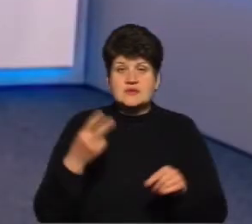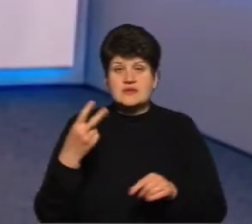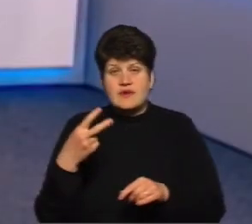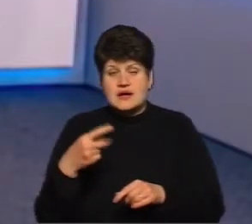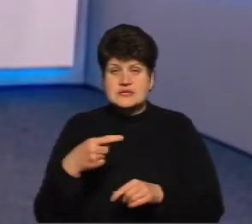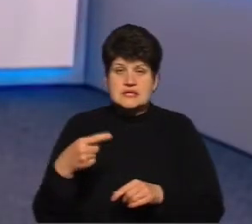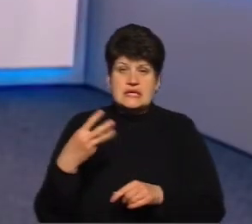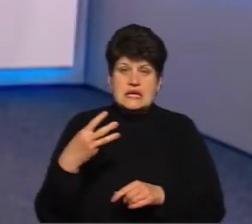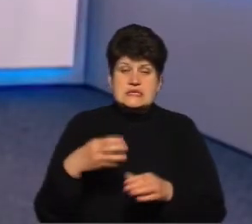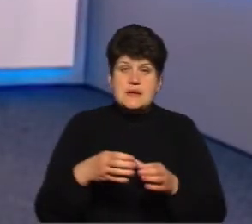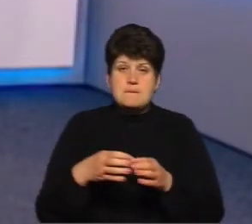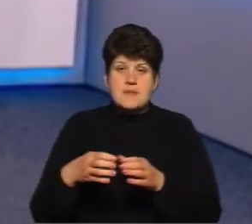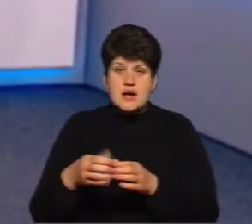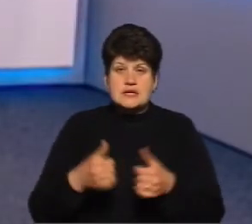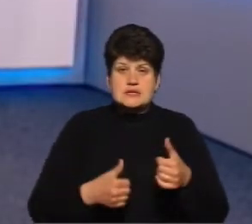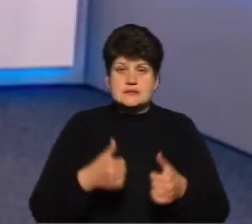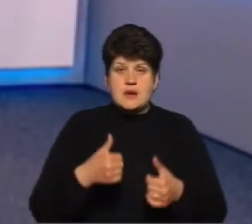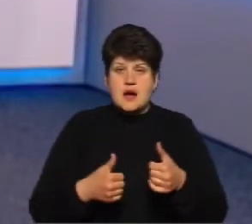які змагаються між собою, бо в